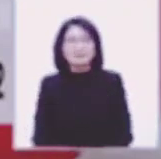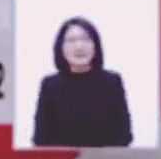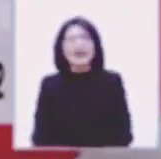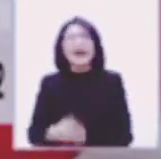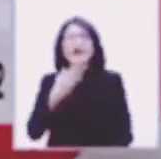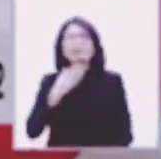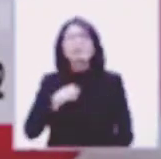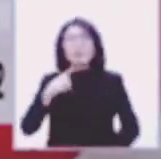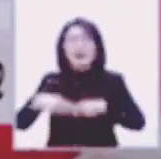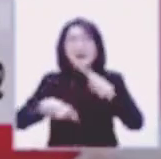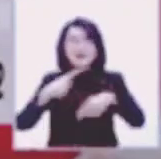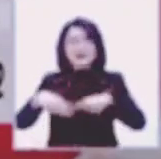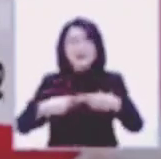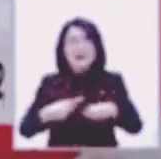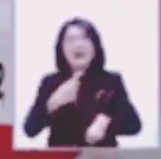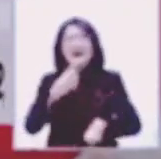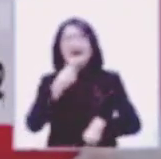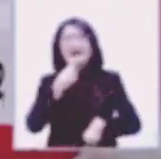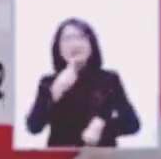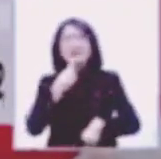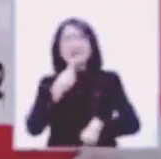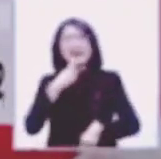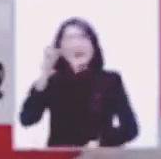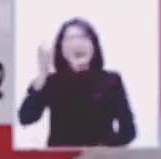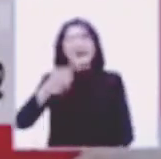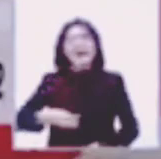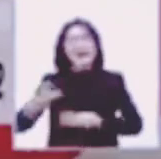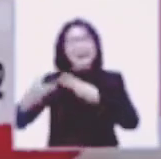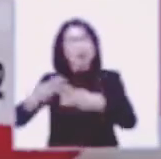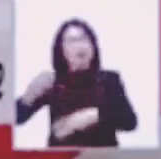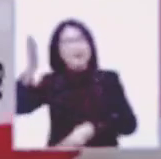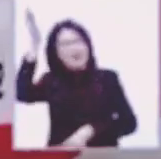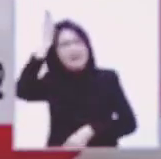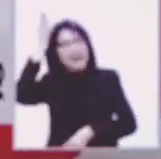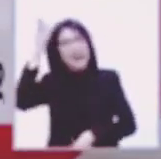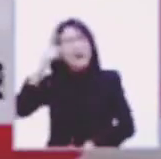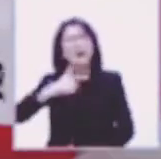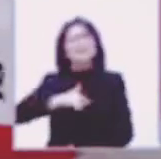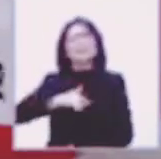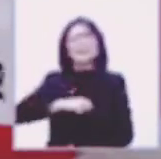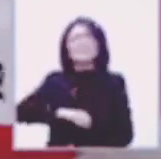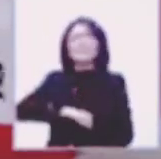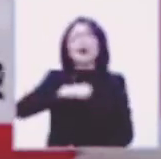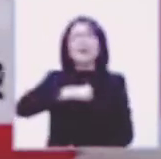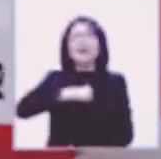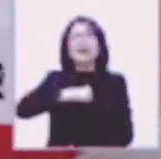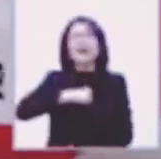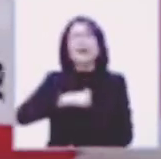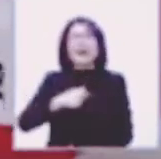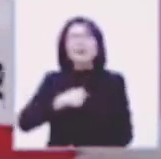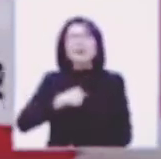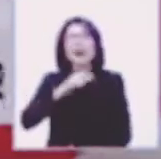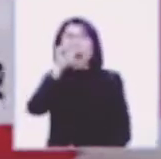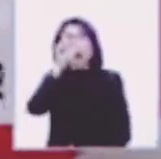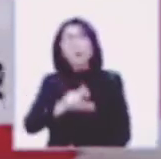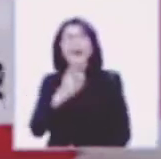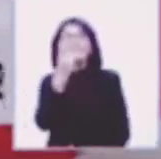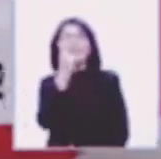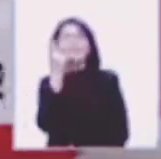kalau bicara soal recycle seperti ekonomi hijau, saya merasa berbangga sebagai orang